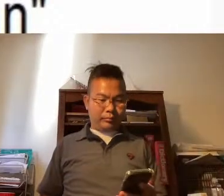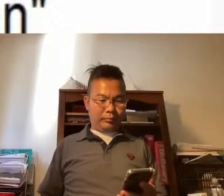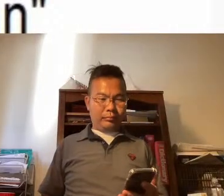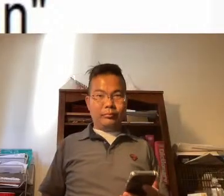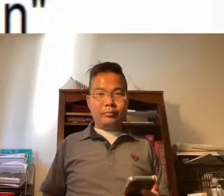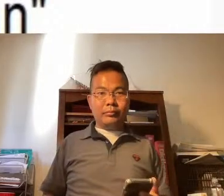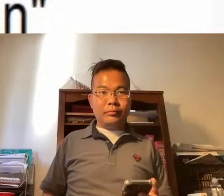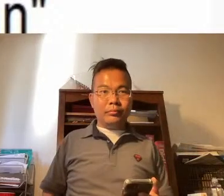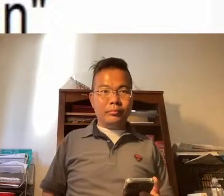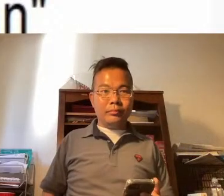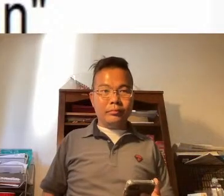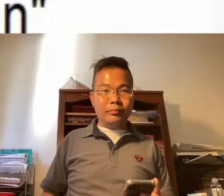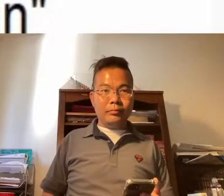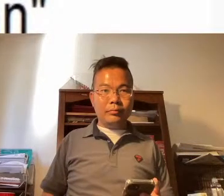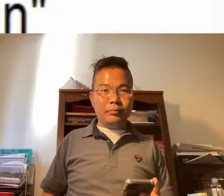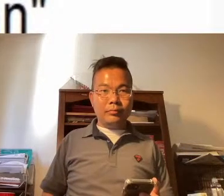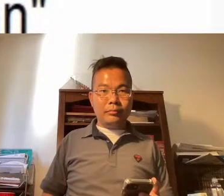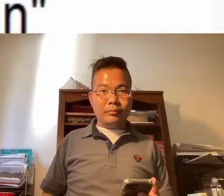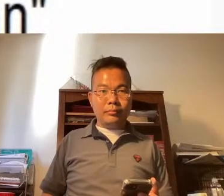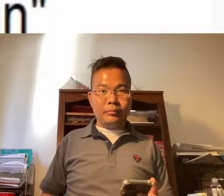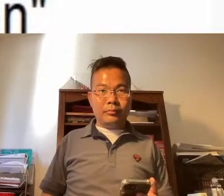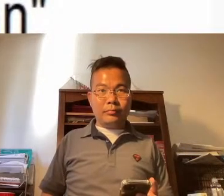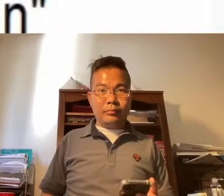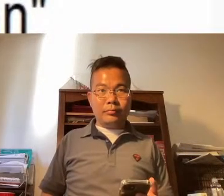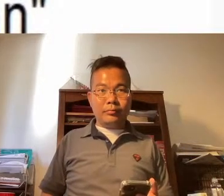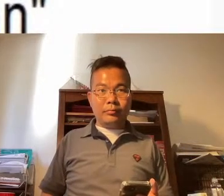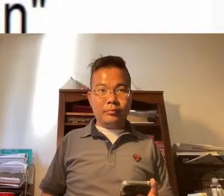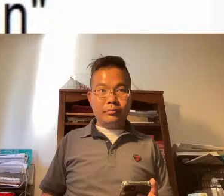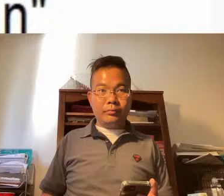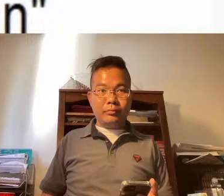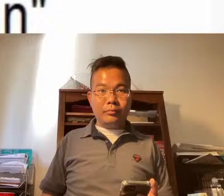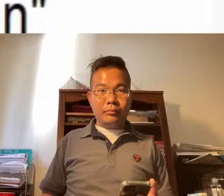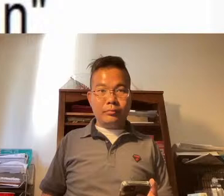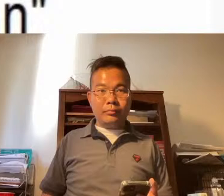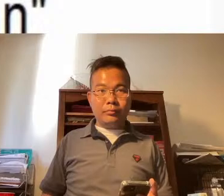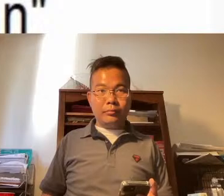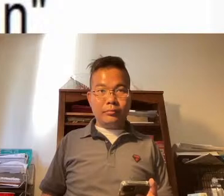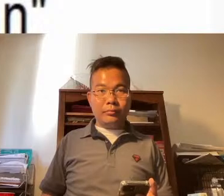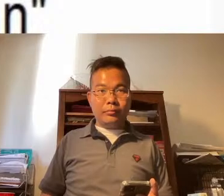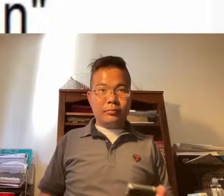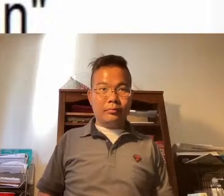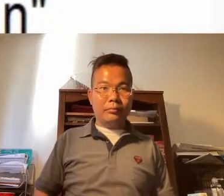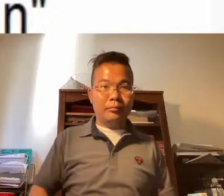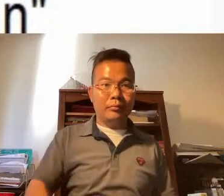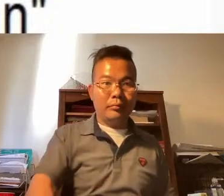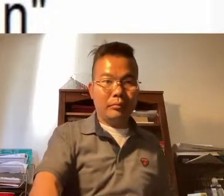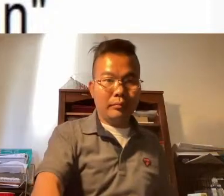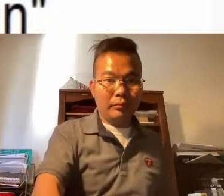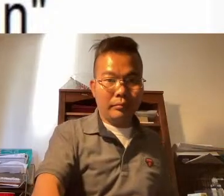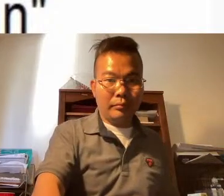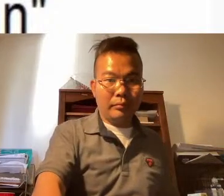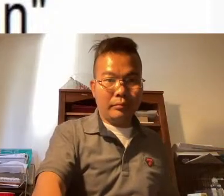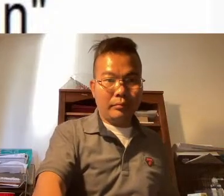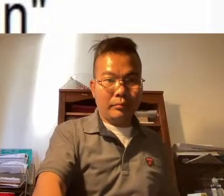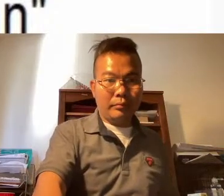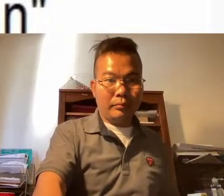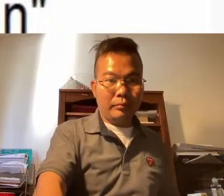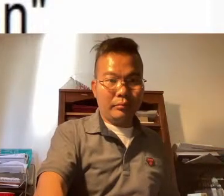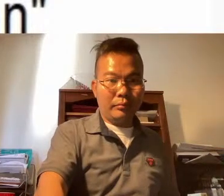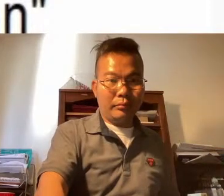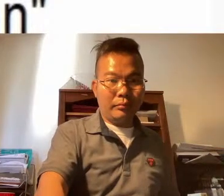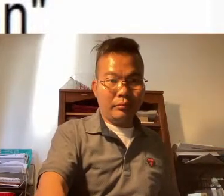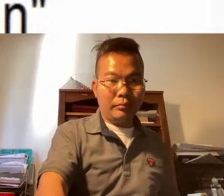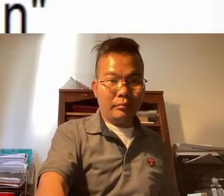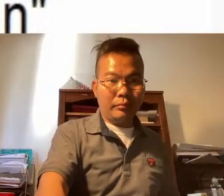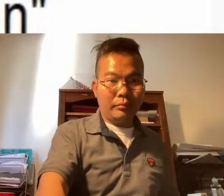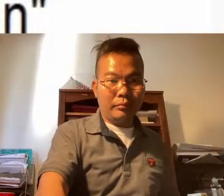chốt cái sổ tiết kiệm đó hoặc là cái tiền gửi tiết kiệm đó khi cộng đồng mạng chưa đồng ý, bởi vì mình đã có niềm tin là chúng ta phải hiểu chưa thấy Hoài